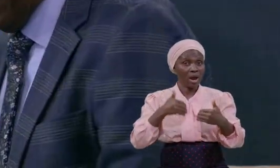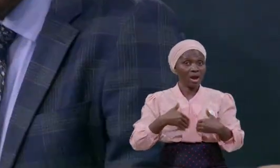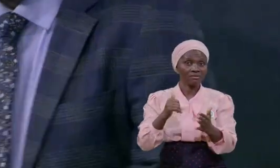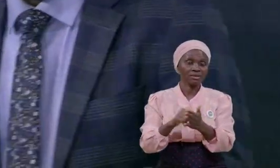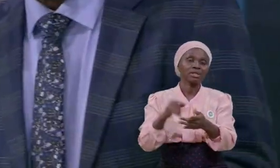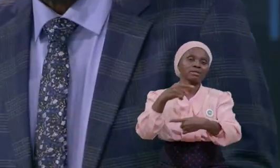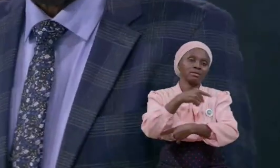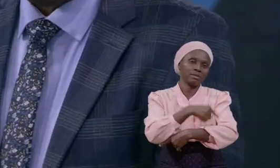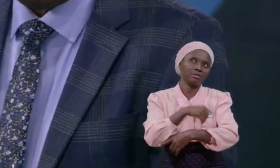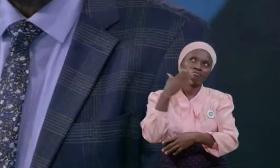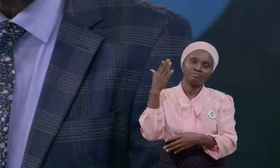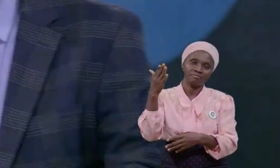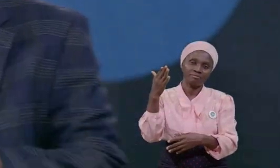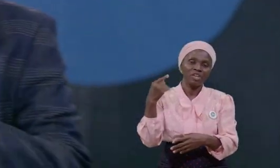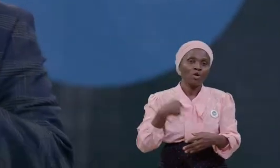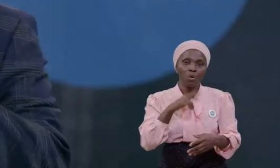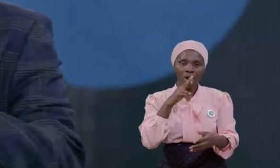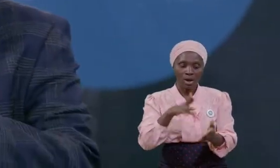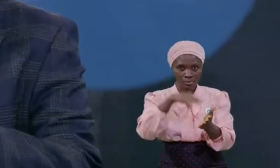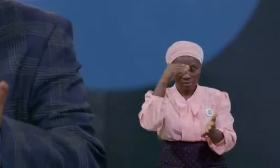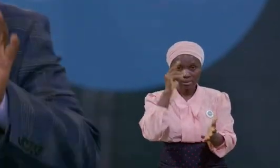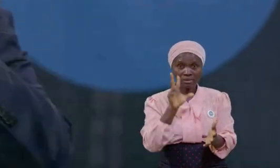considérons 3 points. Premièrement,